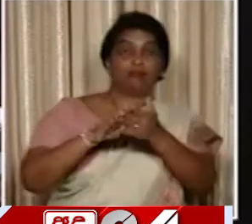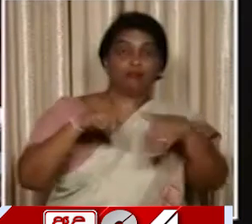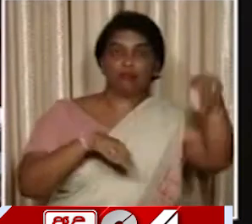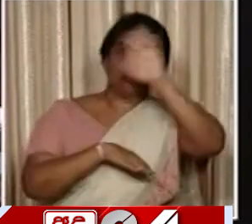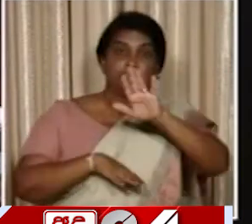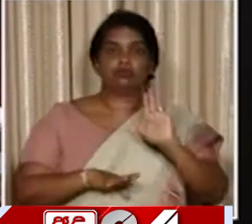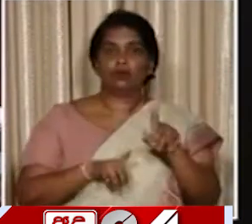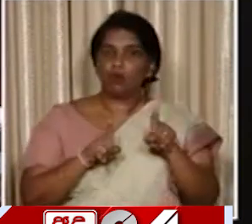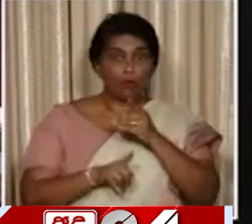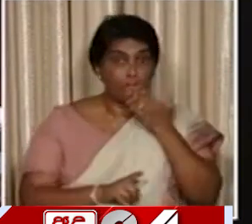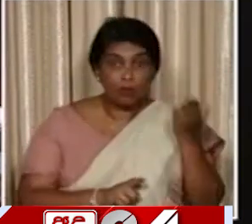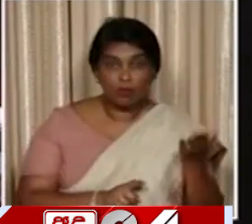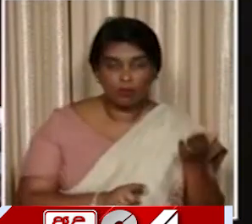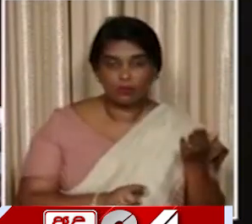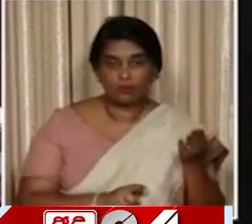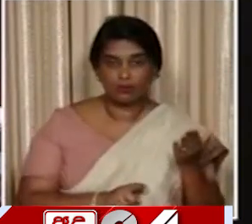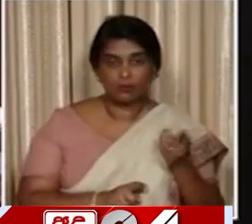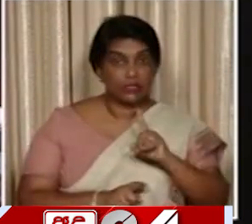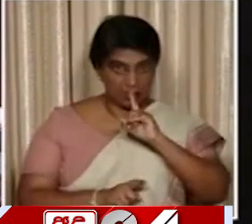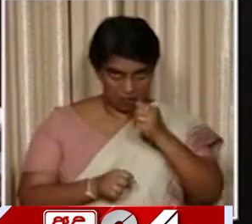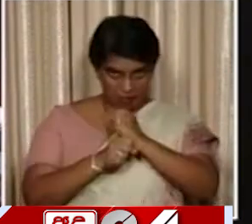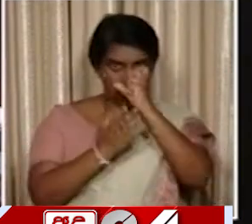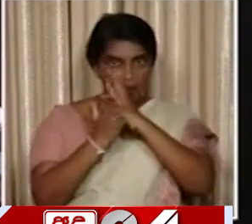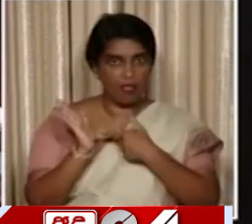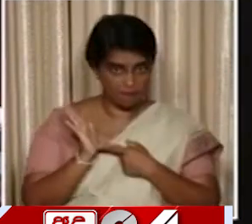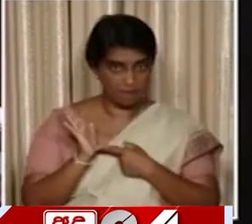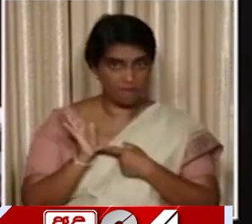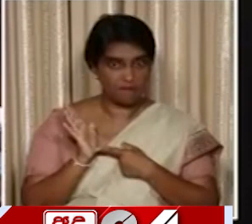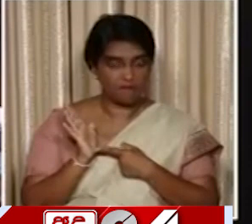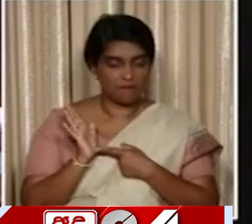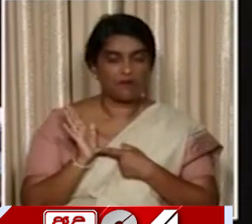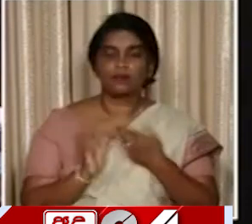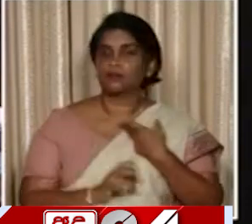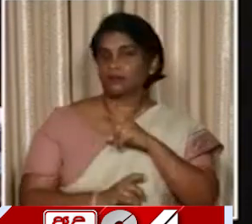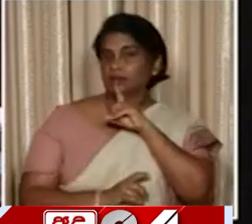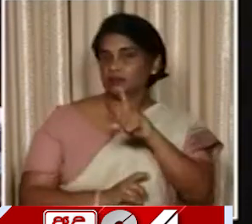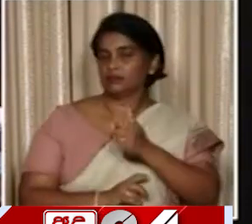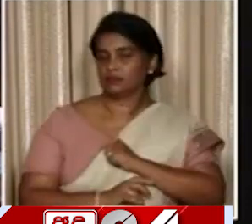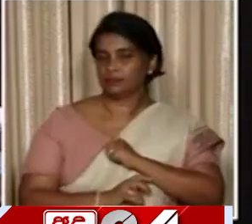puluwanda? Ehema kiyala thiyena anukrama vyavasthave. Man ahanna kemathi.